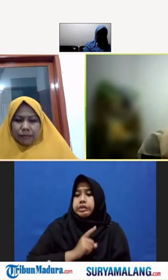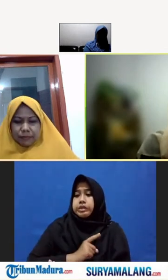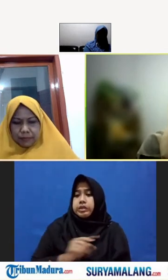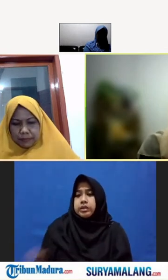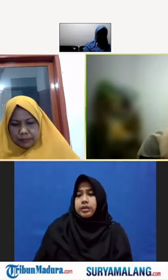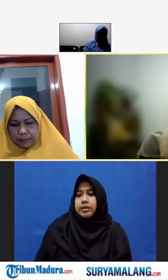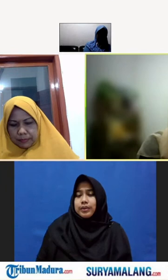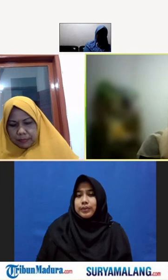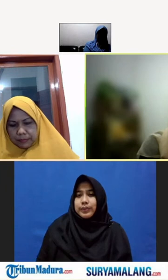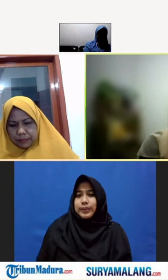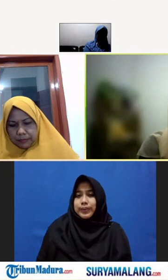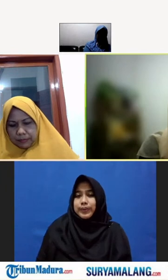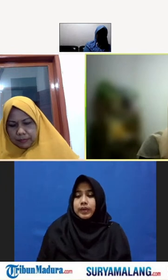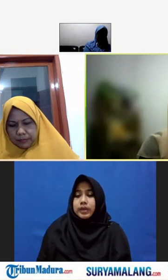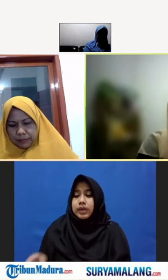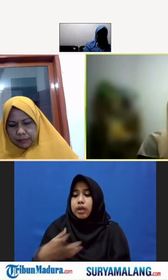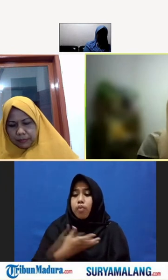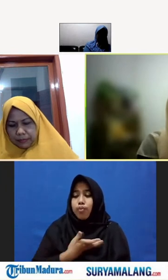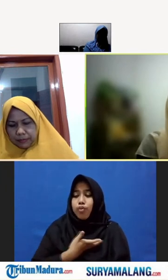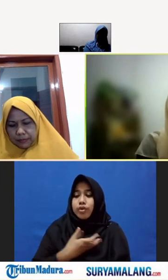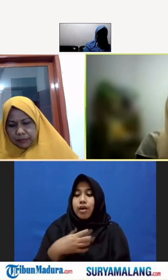suara.